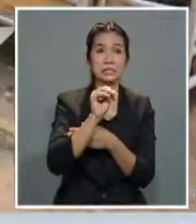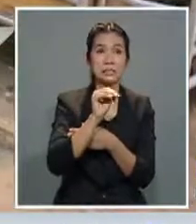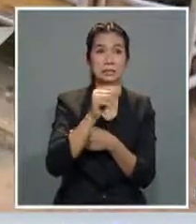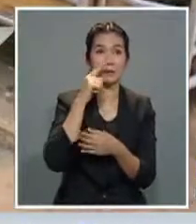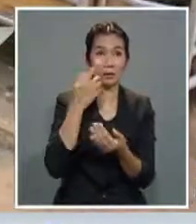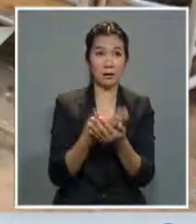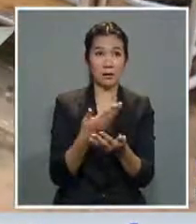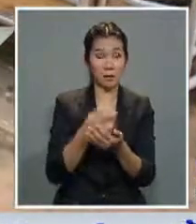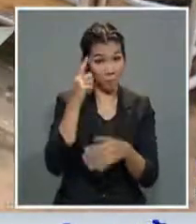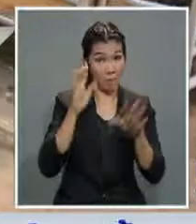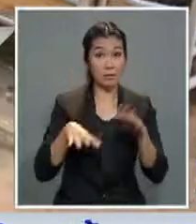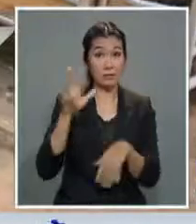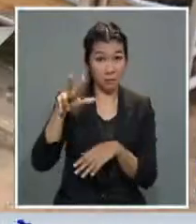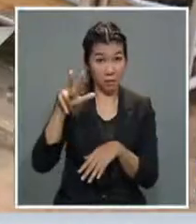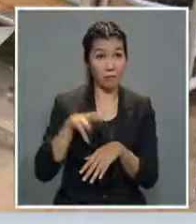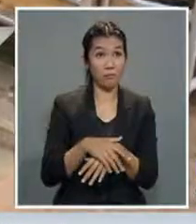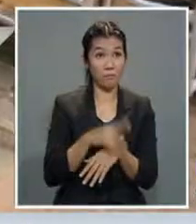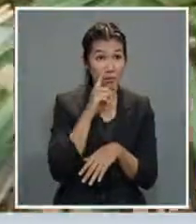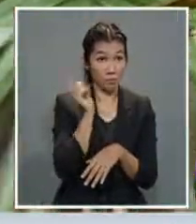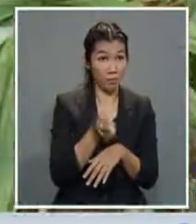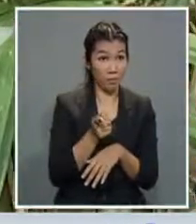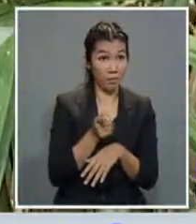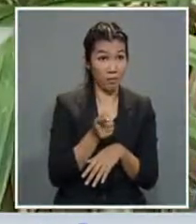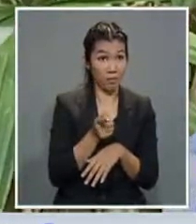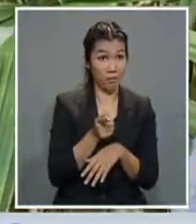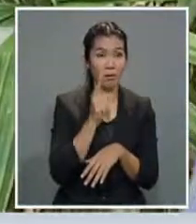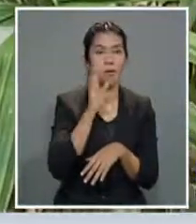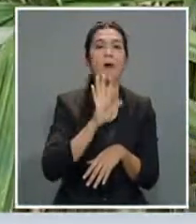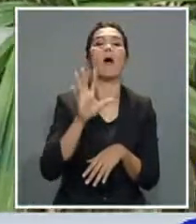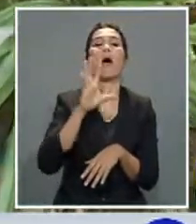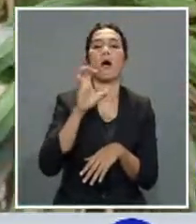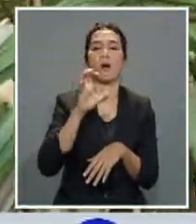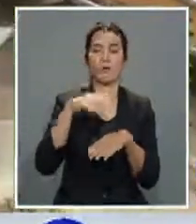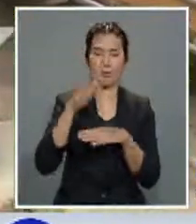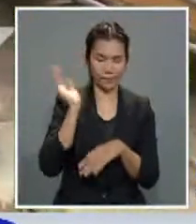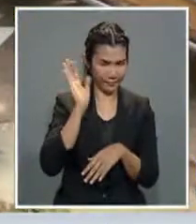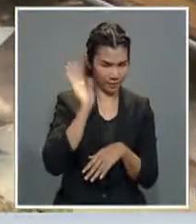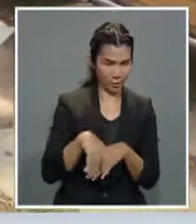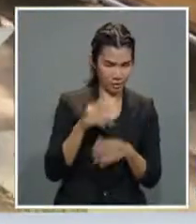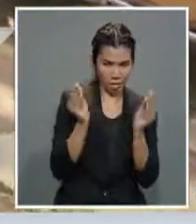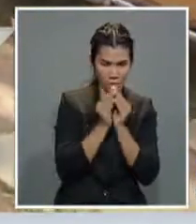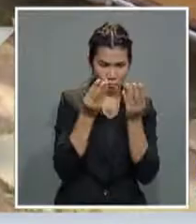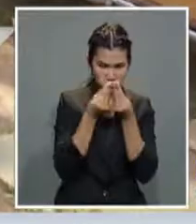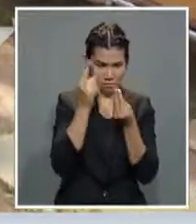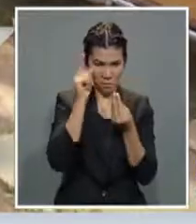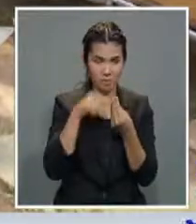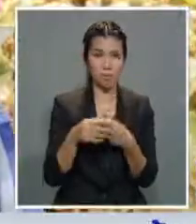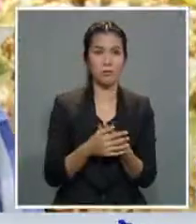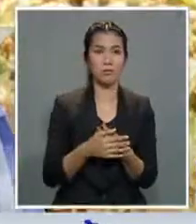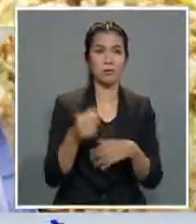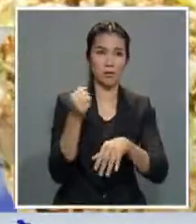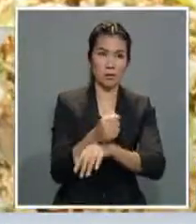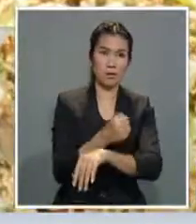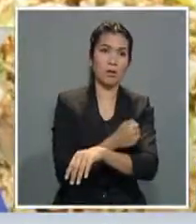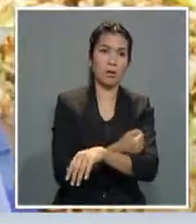นะเนี่ย โอ้ยจริงเหรอเฮ้ย จริ งเปล่า 300บาทครับ ตกเลย ก็เอานะเห็นมั้ย ค่าแรงต่ำต่อวันแล้วนะ